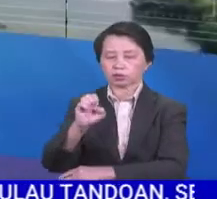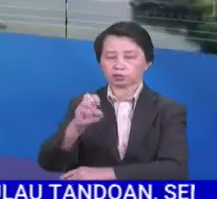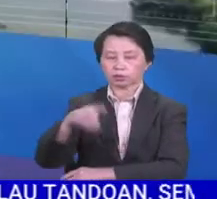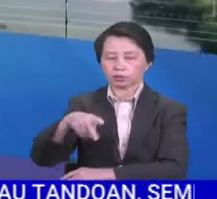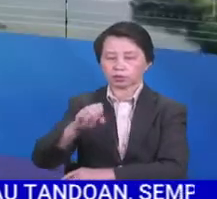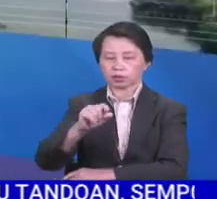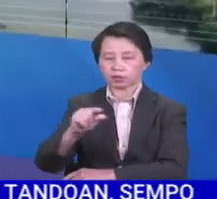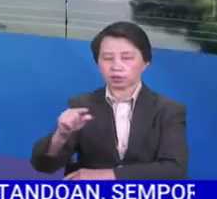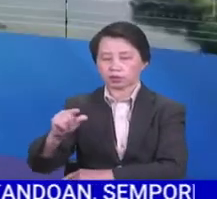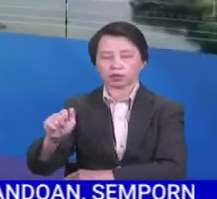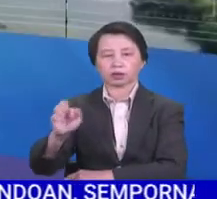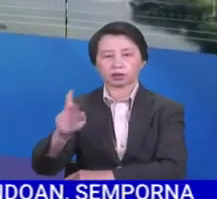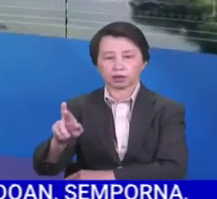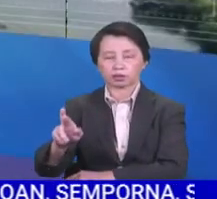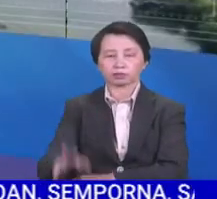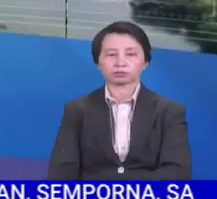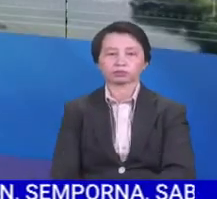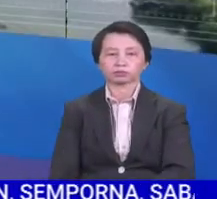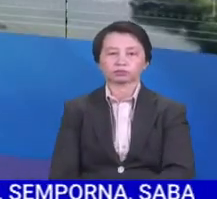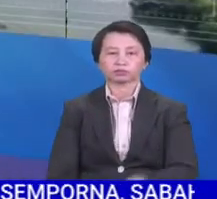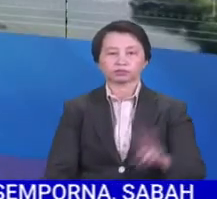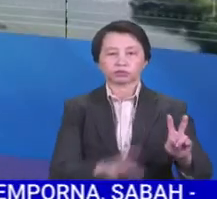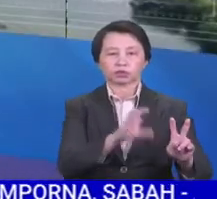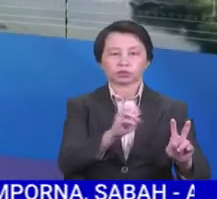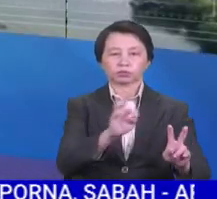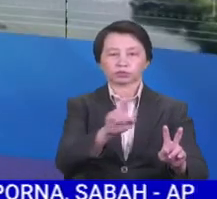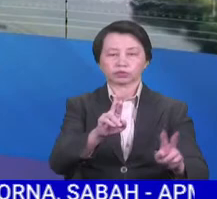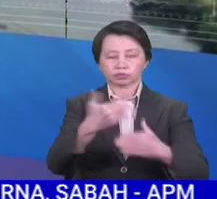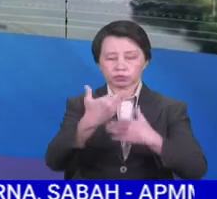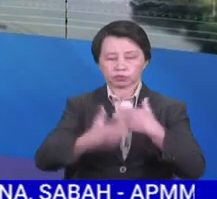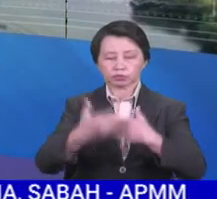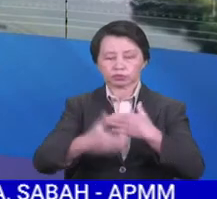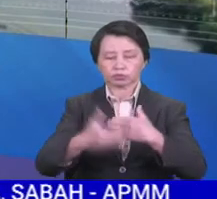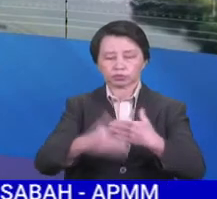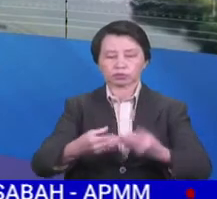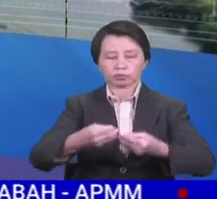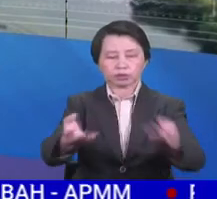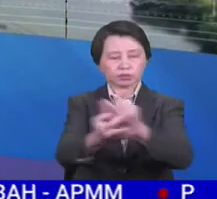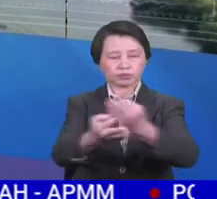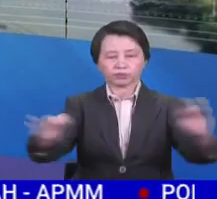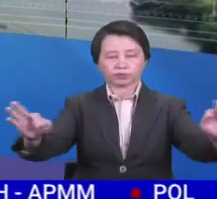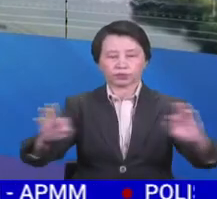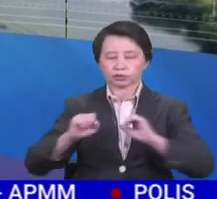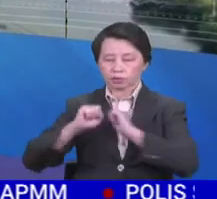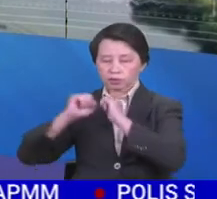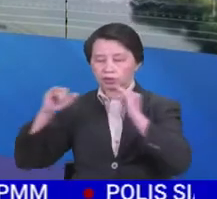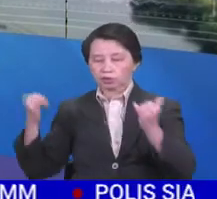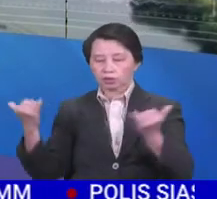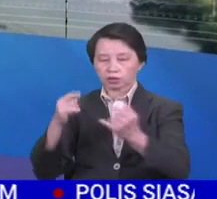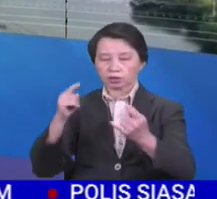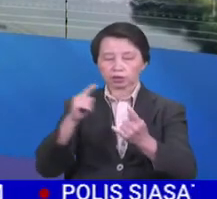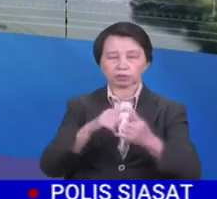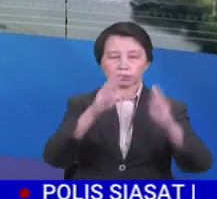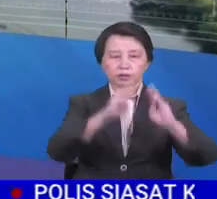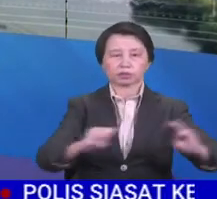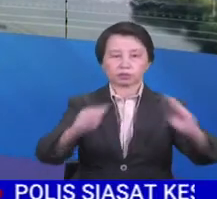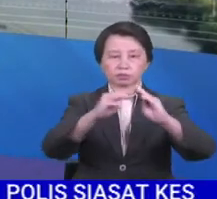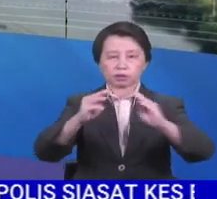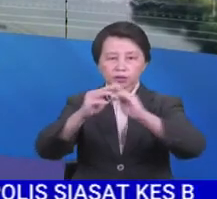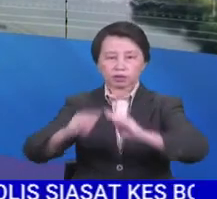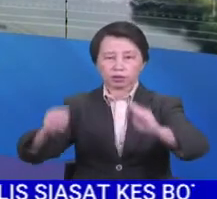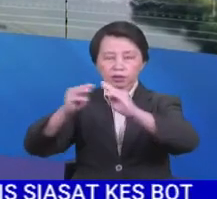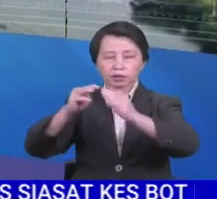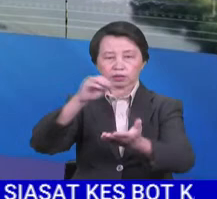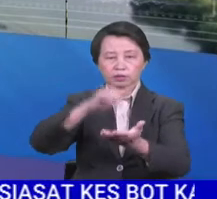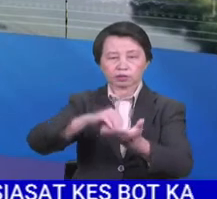sepanggar sementara itu 20000 Bungkus roti diagihkan secara percuma oleh sebuah Syarikat kepada pihak masjid-masjid di